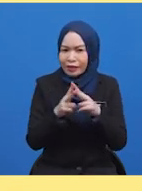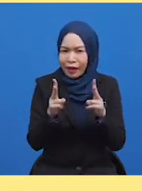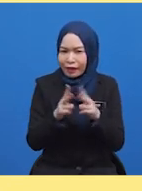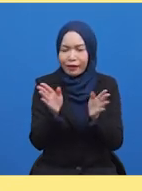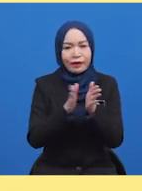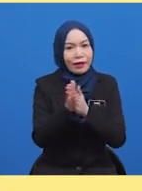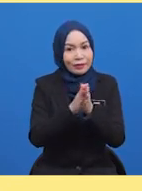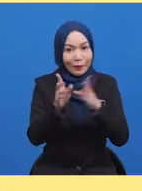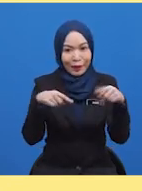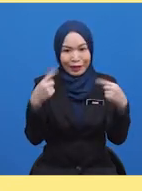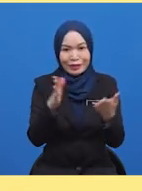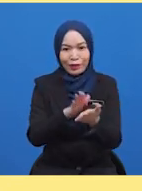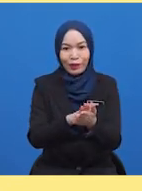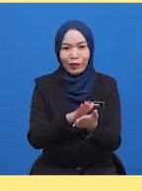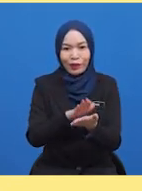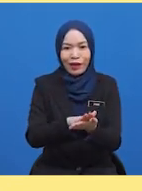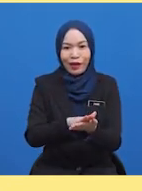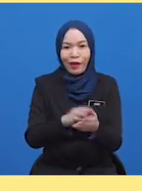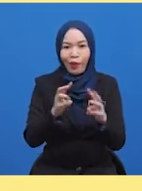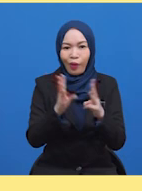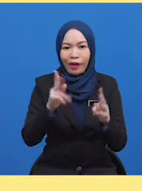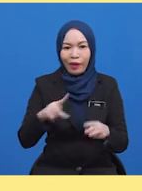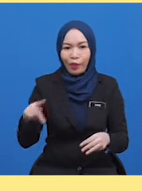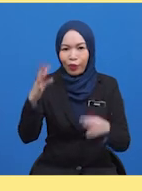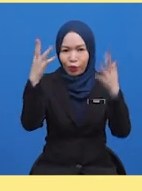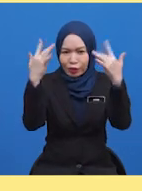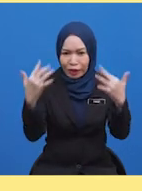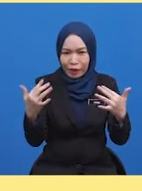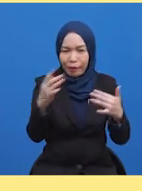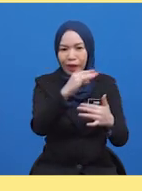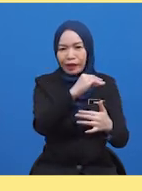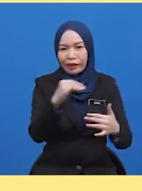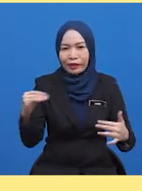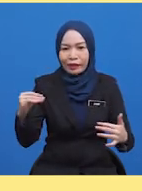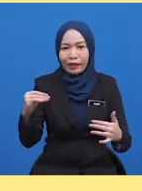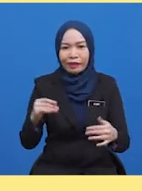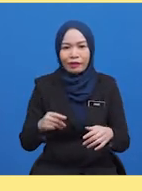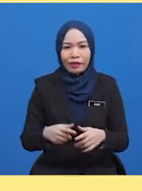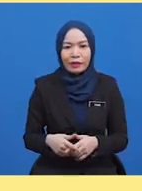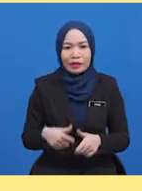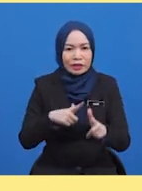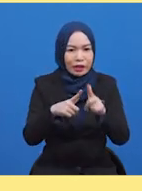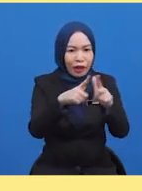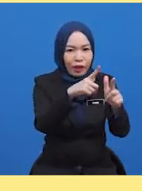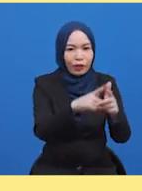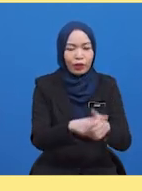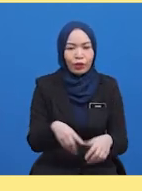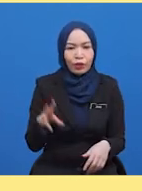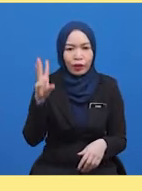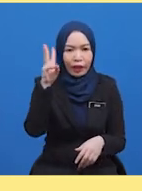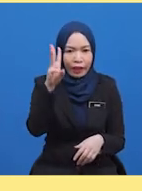kesekolah walaupun menempuh hujan bye dan melalui penambah tank Sungai